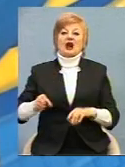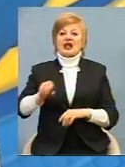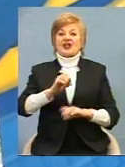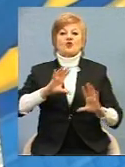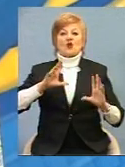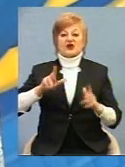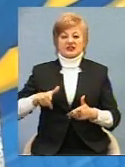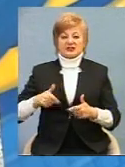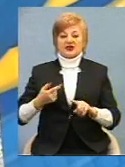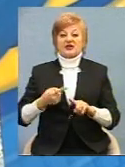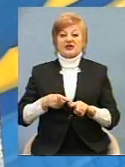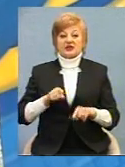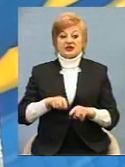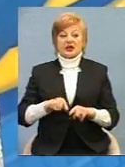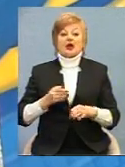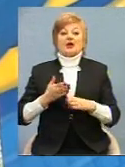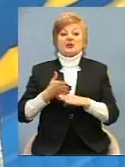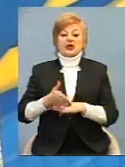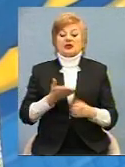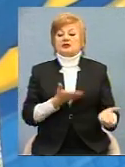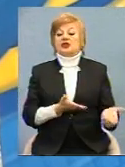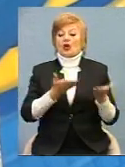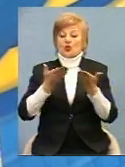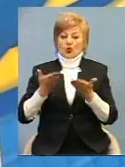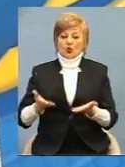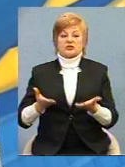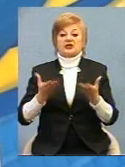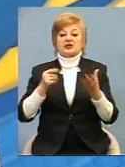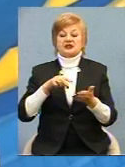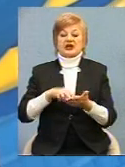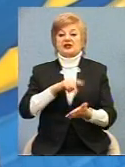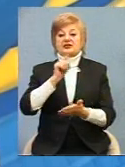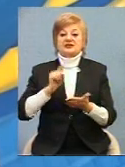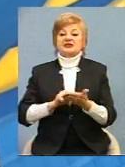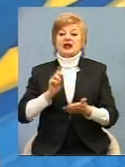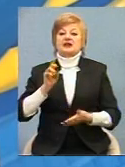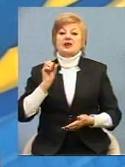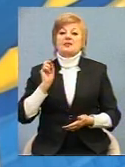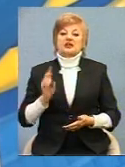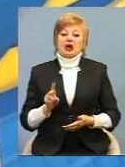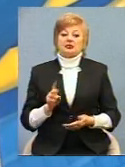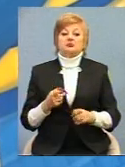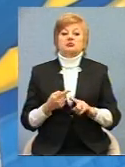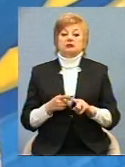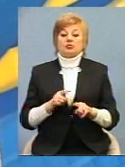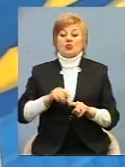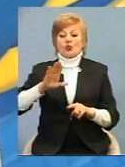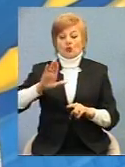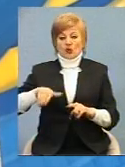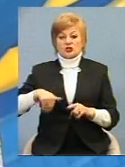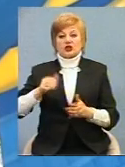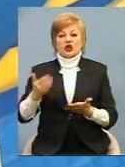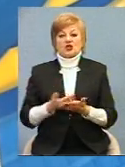світі. Найцікавіші гості і спікери запрошені в програму «Знак запитання», ефір якої продовжить наш телевізійний вечір одразу після випуску